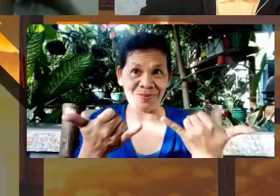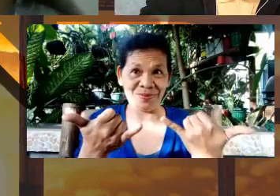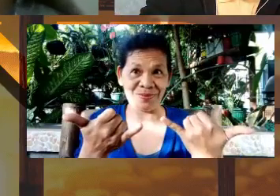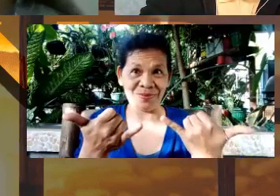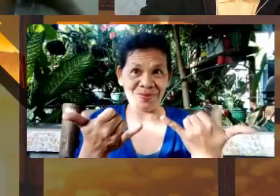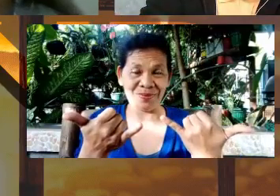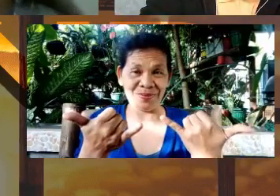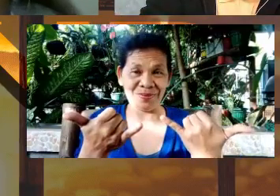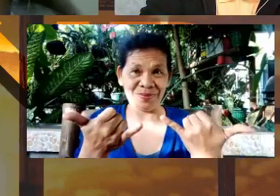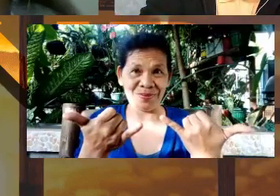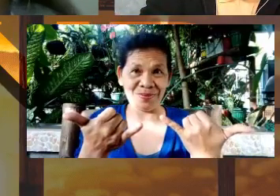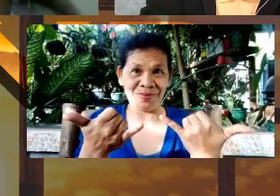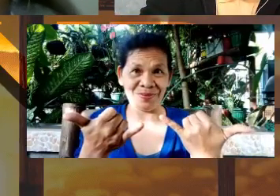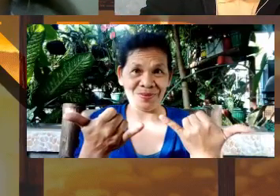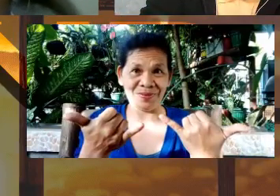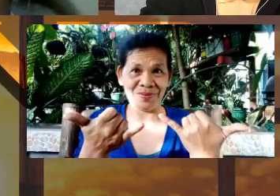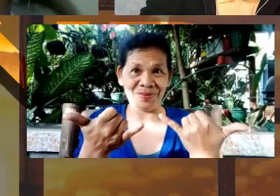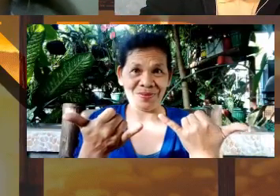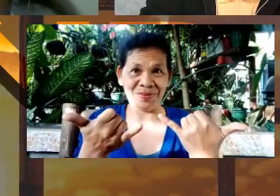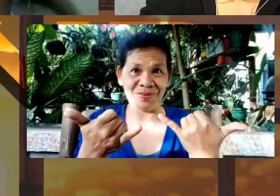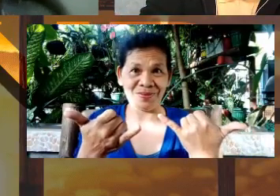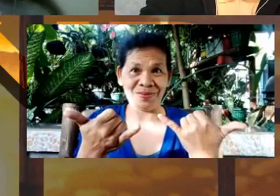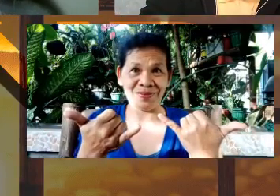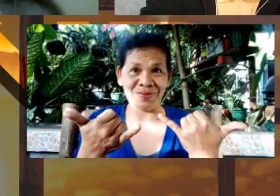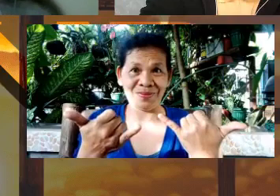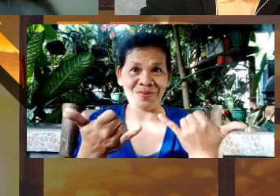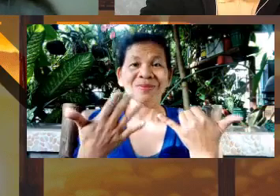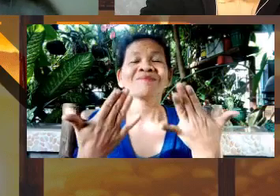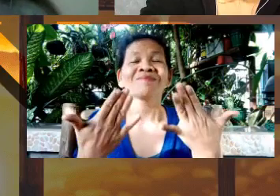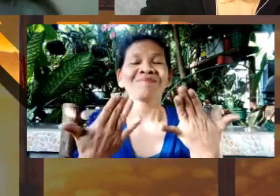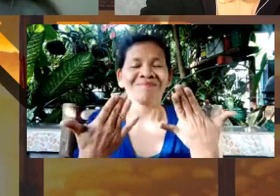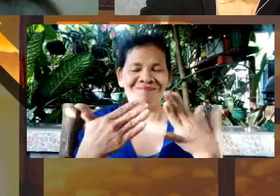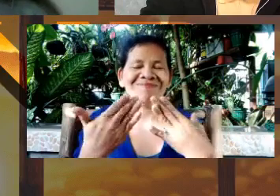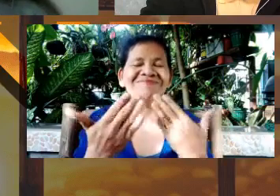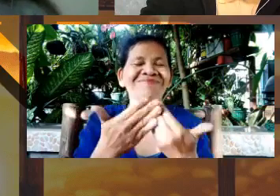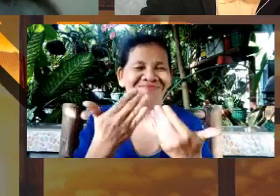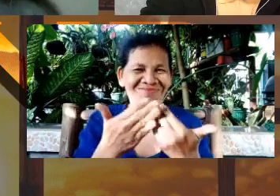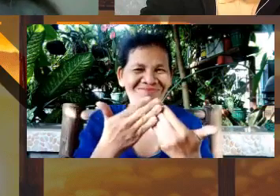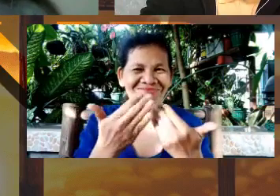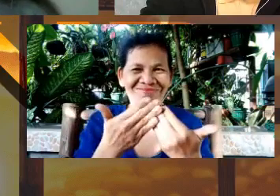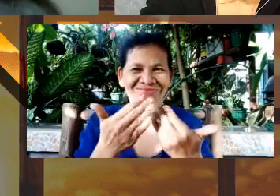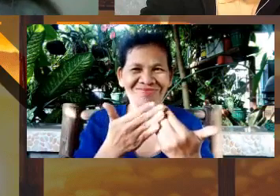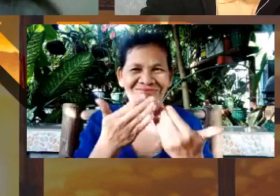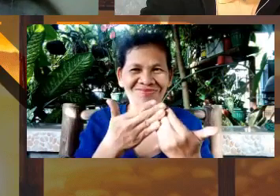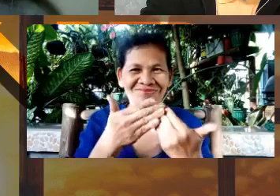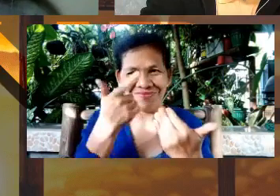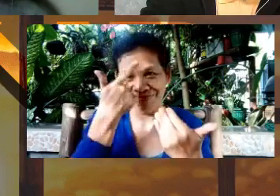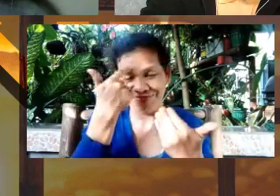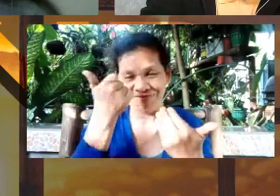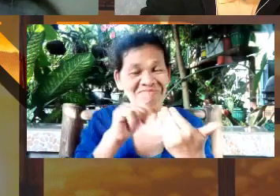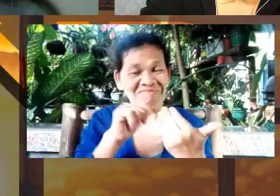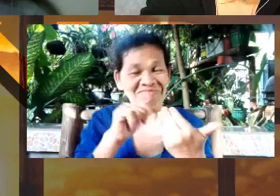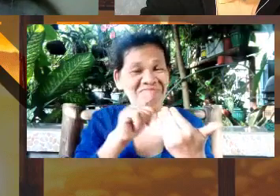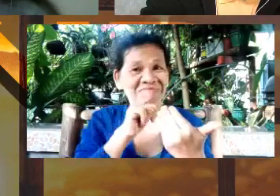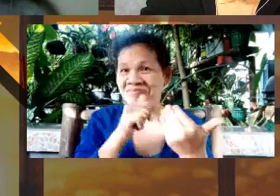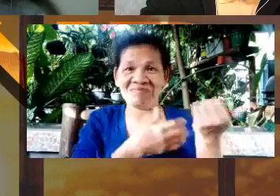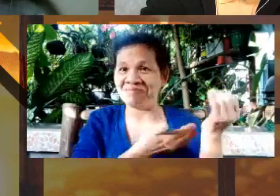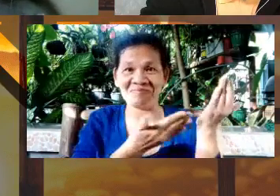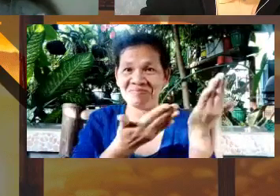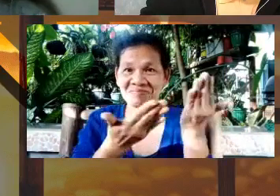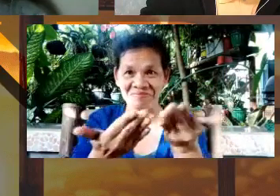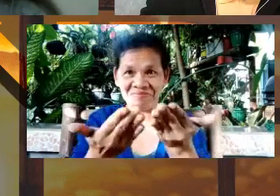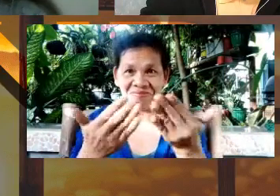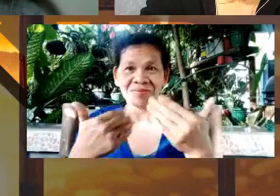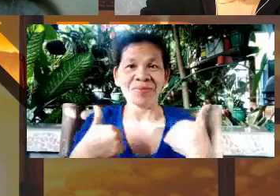sa ating panahon, pwede sabihin natin, pinaalwan, pinadali. Kasi hindi na po tayo magdadala ng hayop, kundi